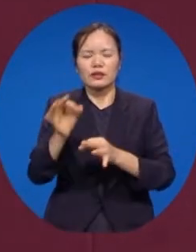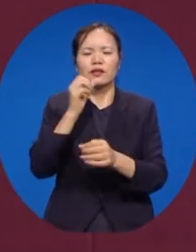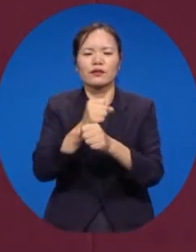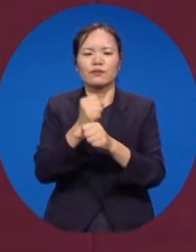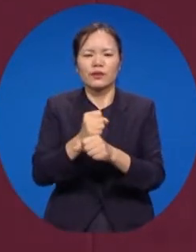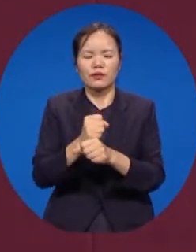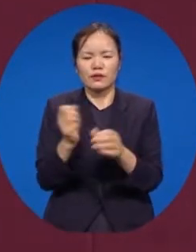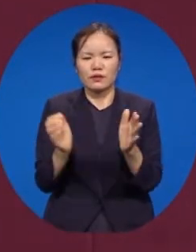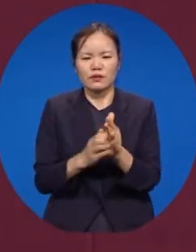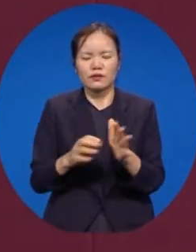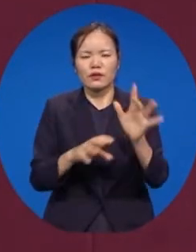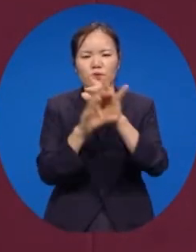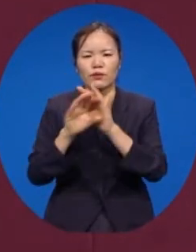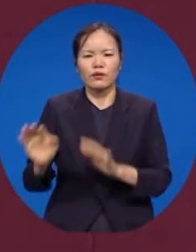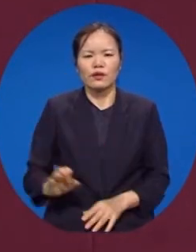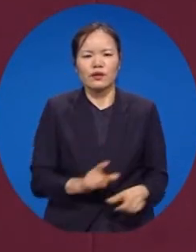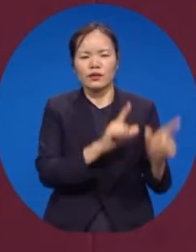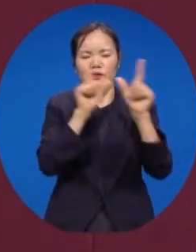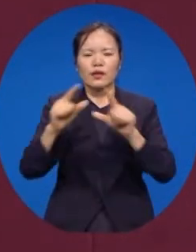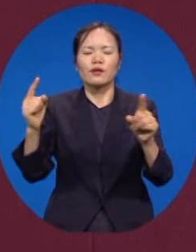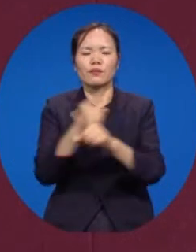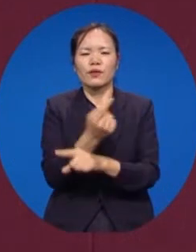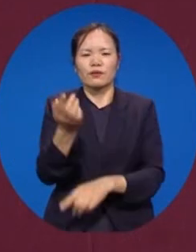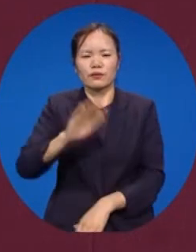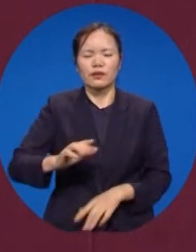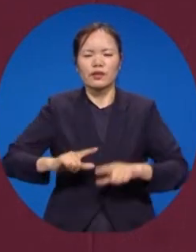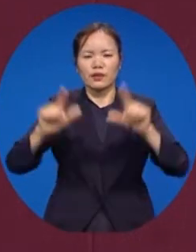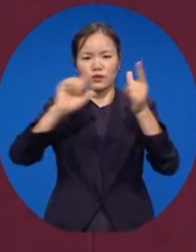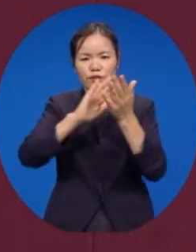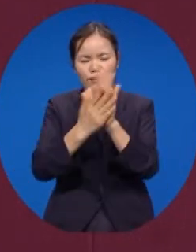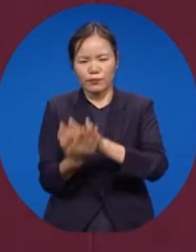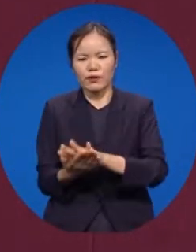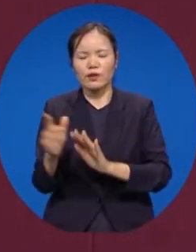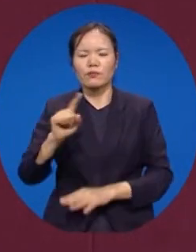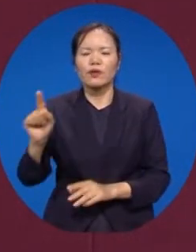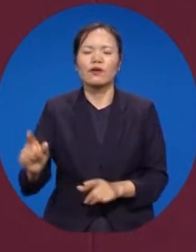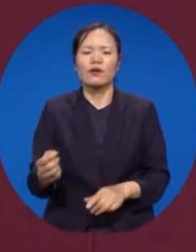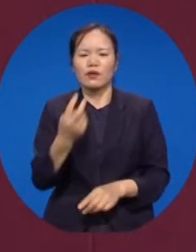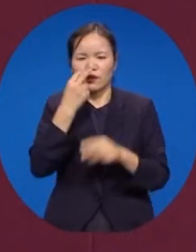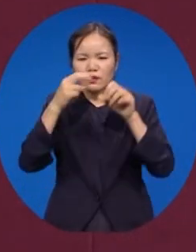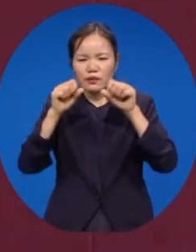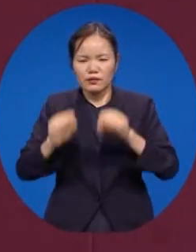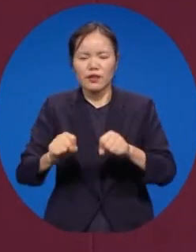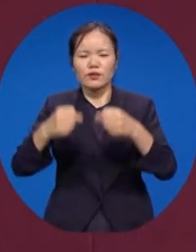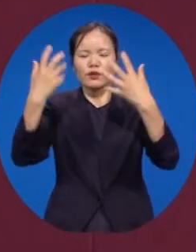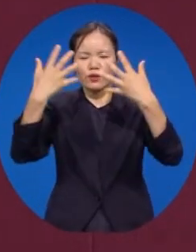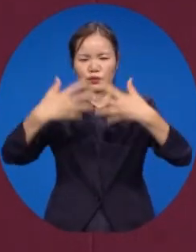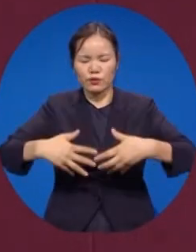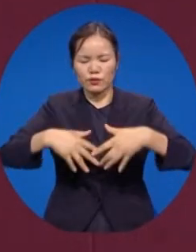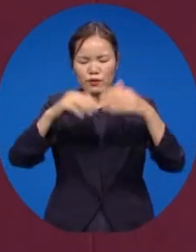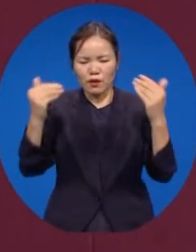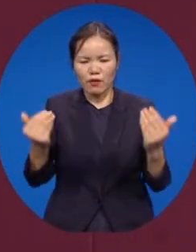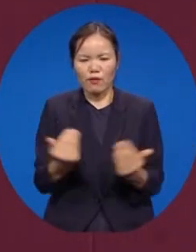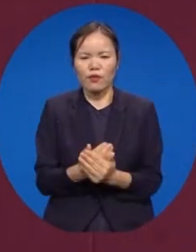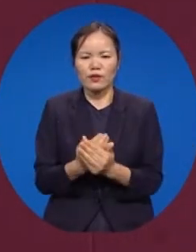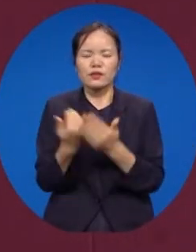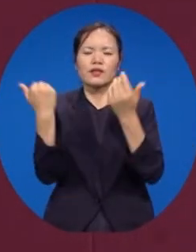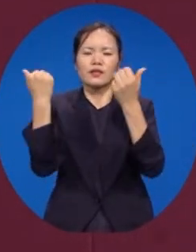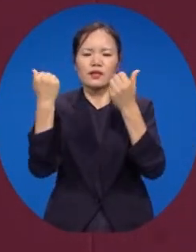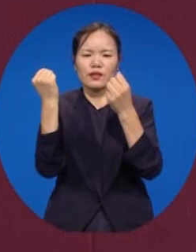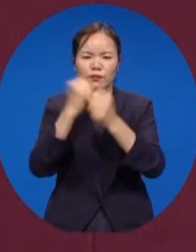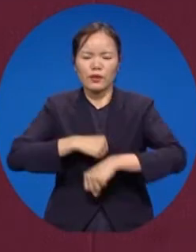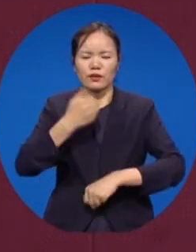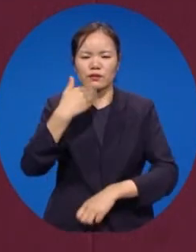우리 삶의 일상을 바꿔 놓았다면 기후 변화는 우리 생존의 조건을 통째로 파괴할 수